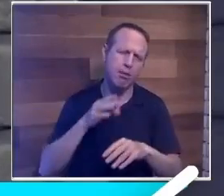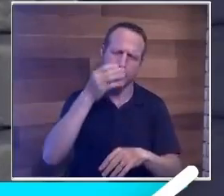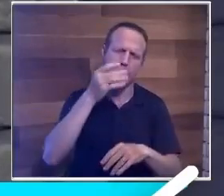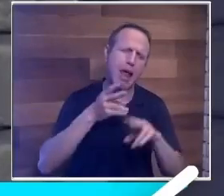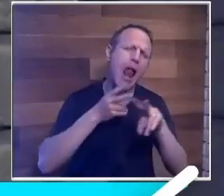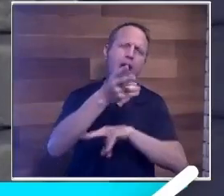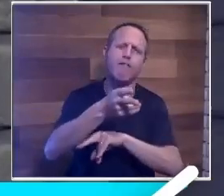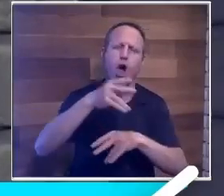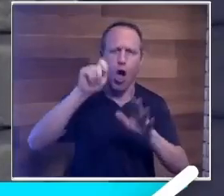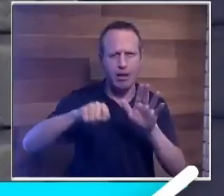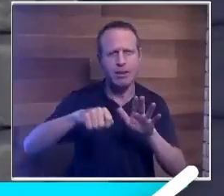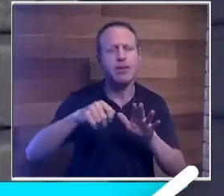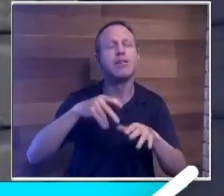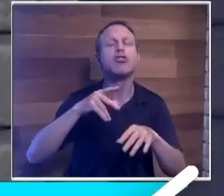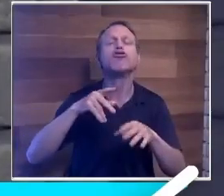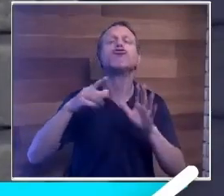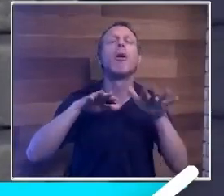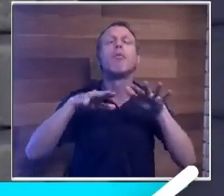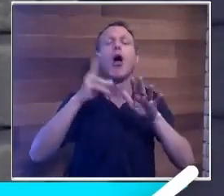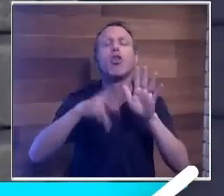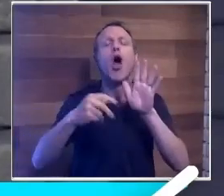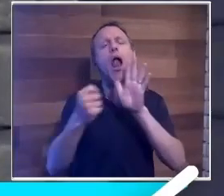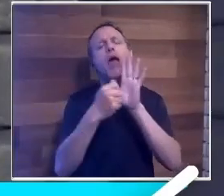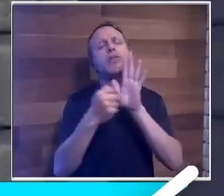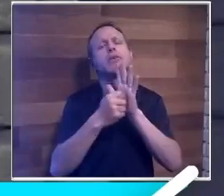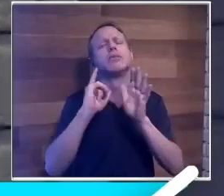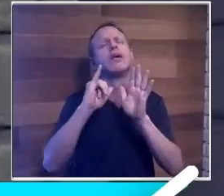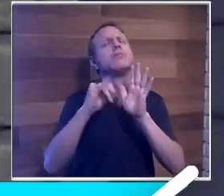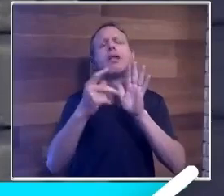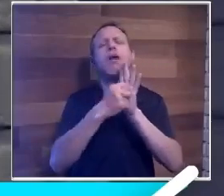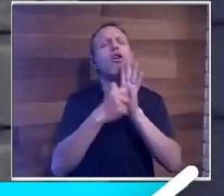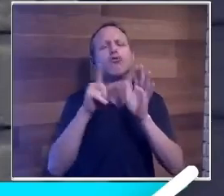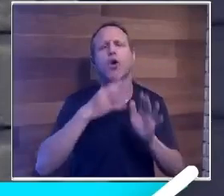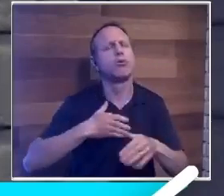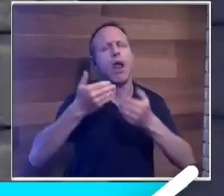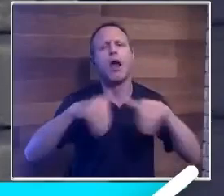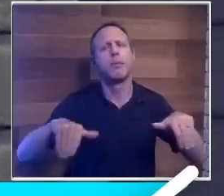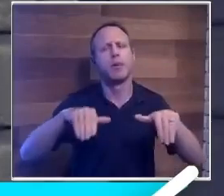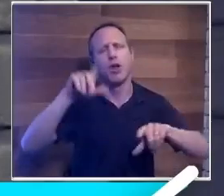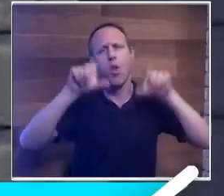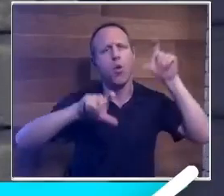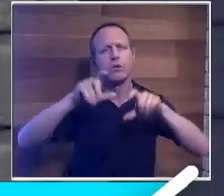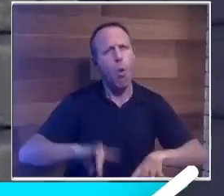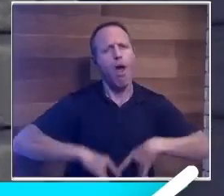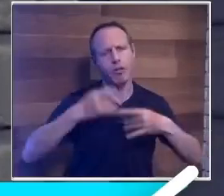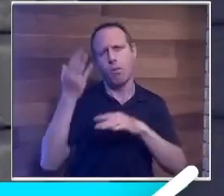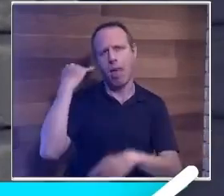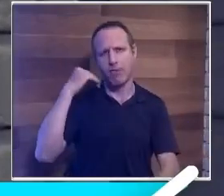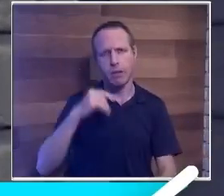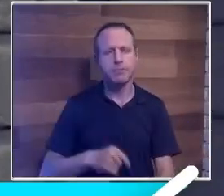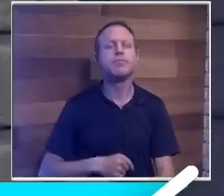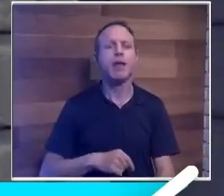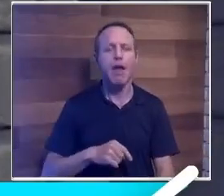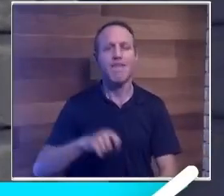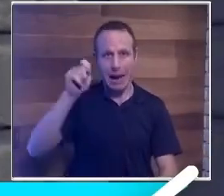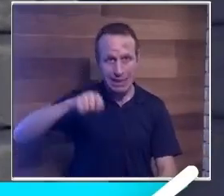להעביר שהממשלה תוכל להתקין איזה תקנות שהיא רוצה כדי להגביל את האוכלוסייה, בין אם זה במרחב הציבורי, בין אם זה בעסקים.